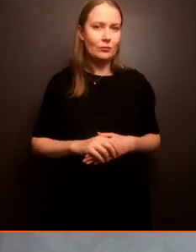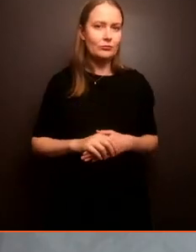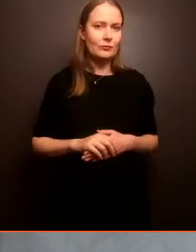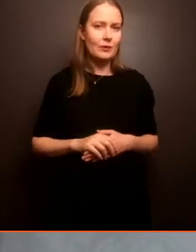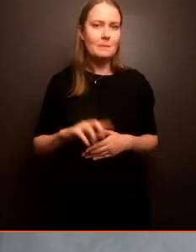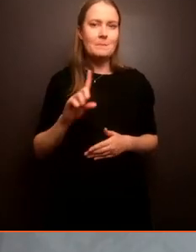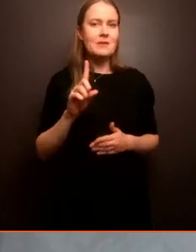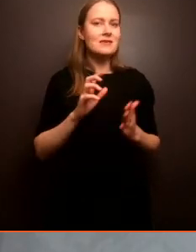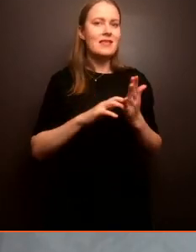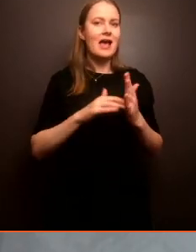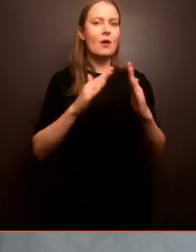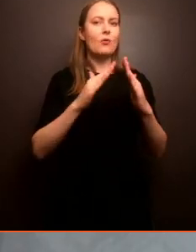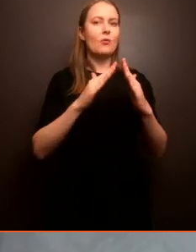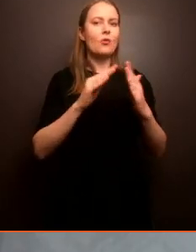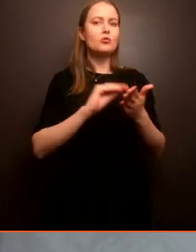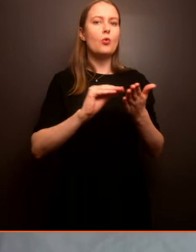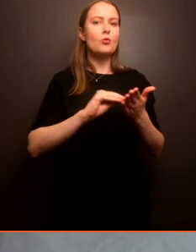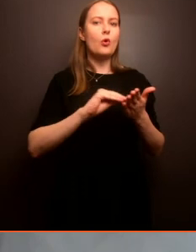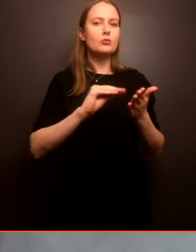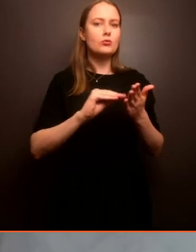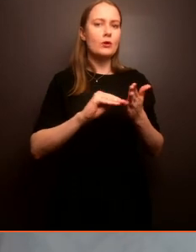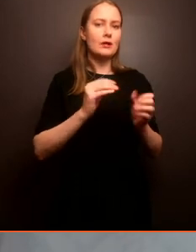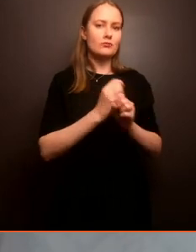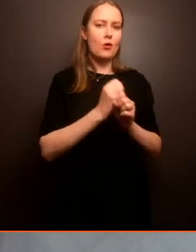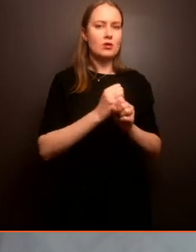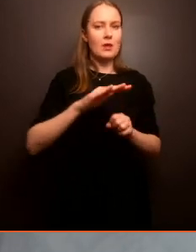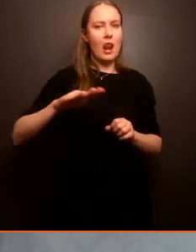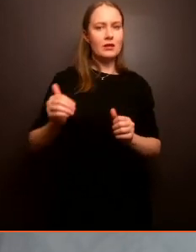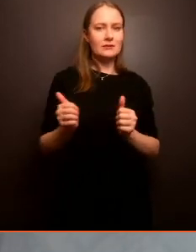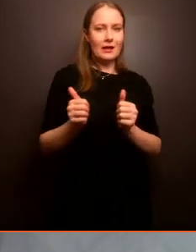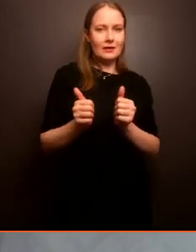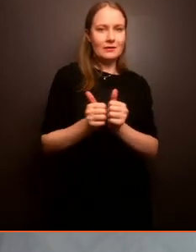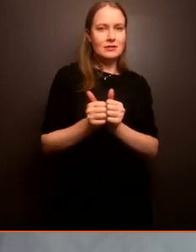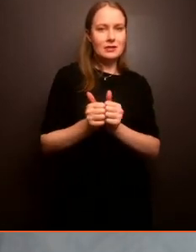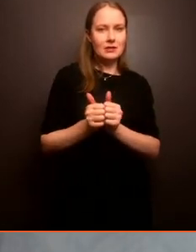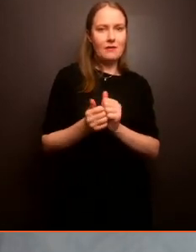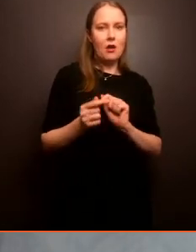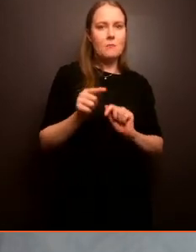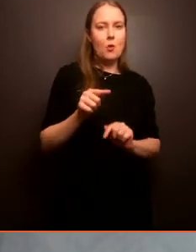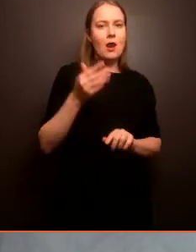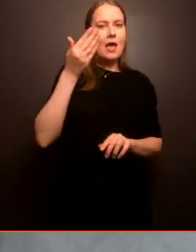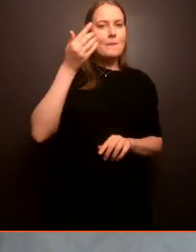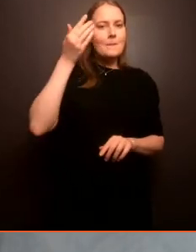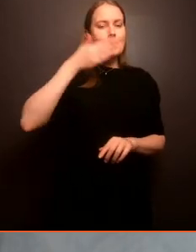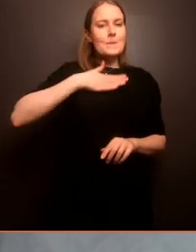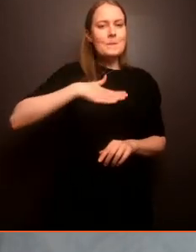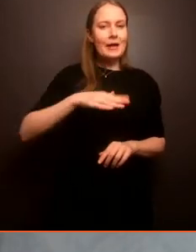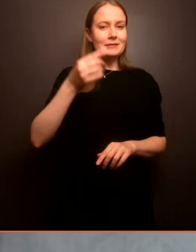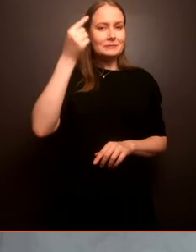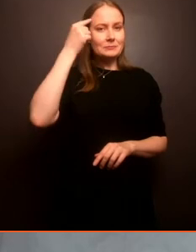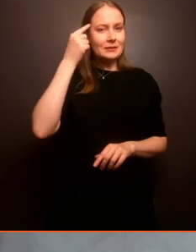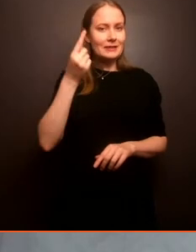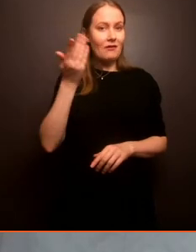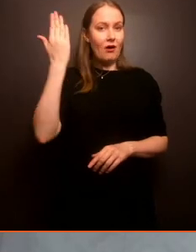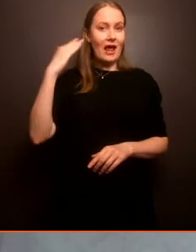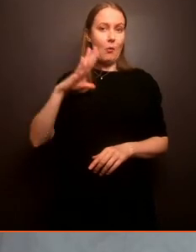tähendab kodukontoris töötamine laste kõrvalt. Mulle meeldis tema mõtte väljend selles osas, et kui me varem olime